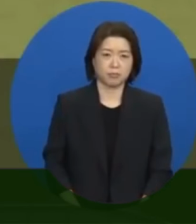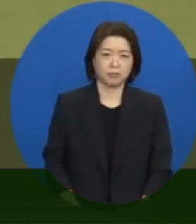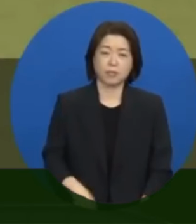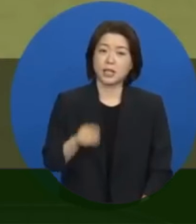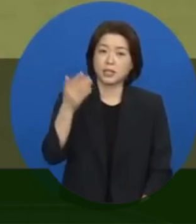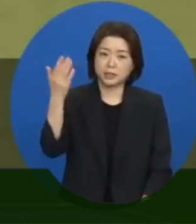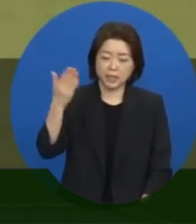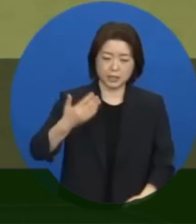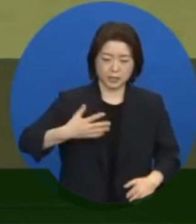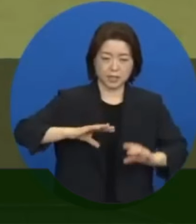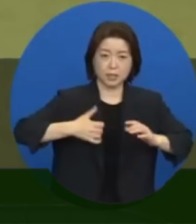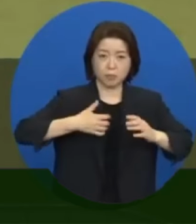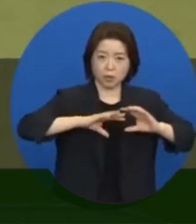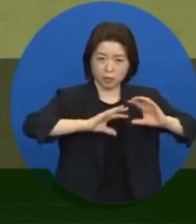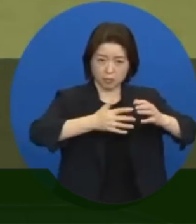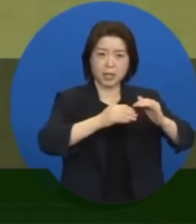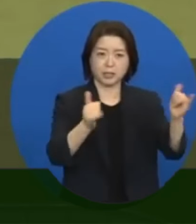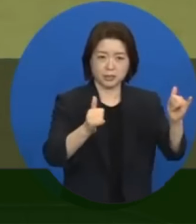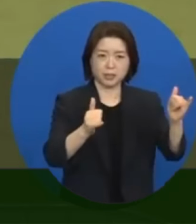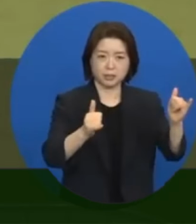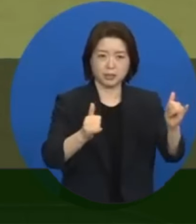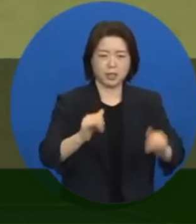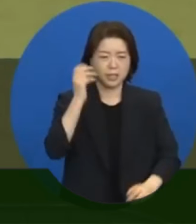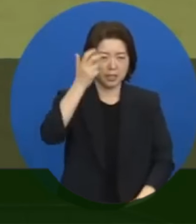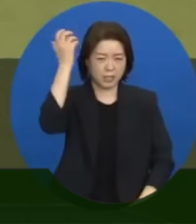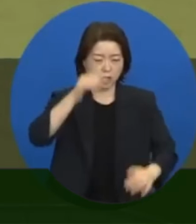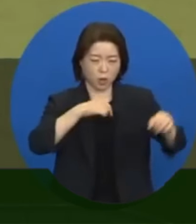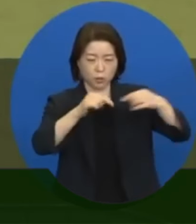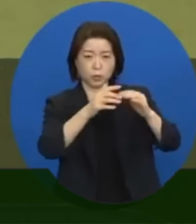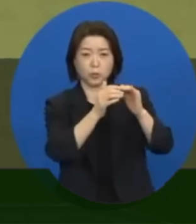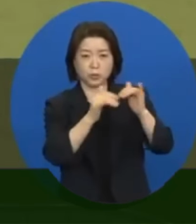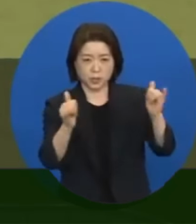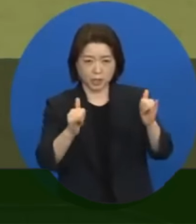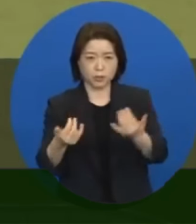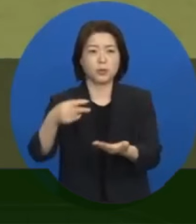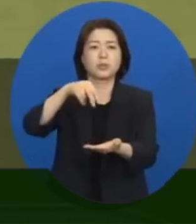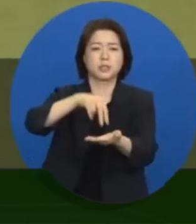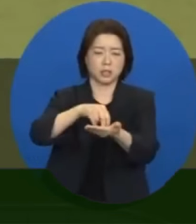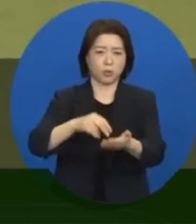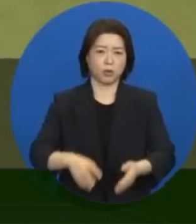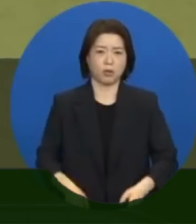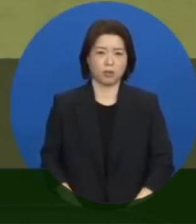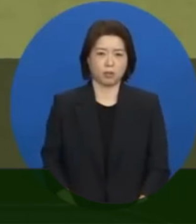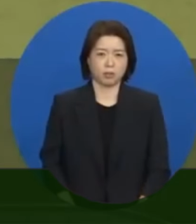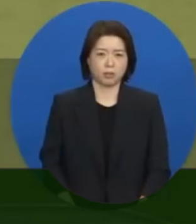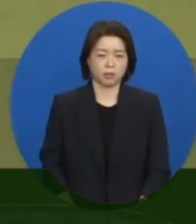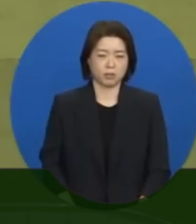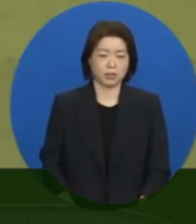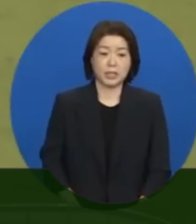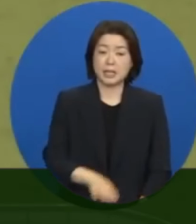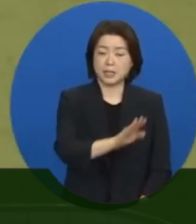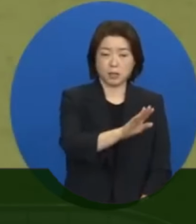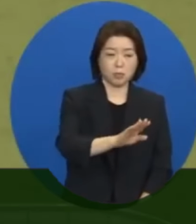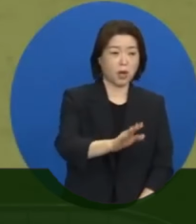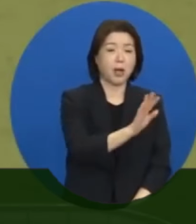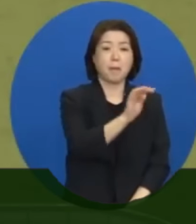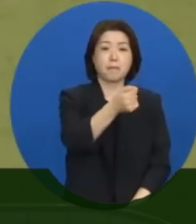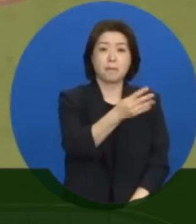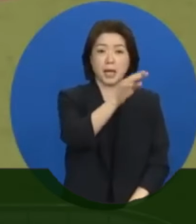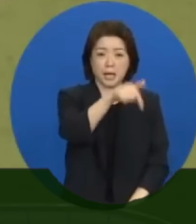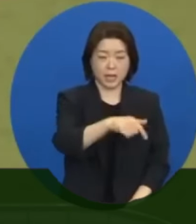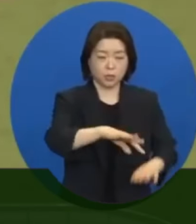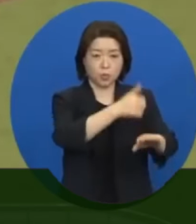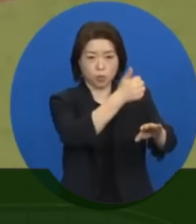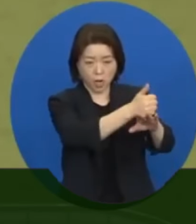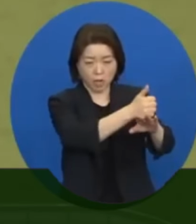당신의 백성을 다스릴 영도자로 세우셨습니다 지난주 말씀 기억나십니까 나기드 멜렉 왕이지만 나기드 대리